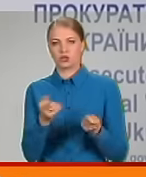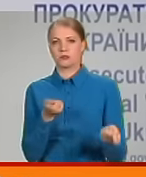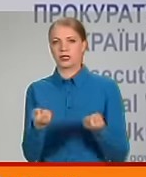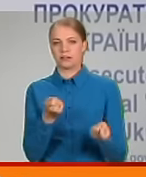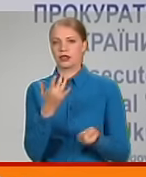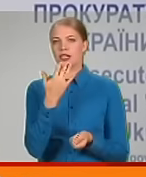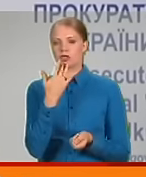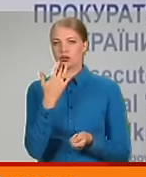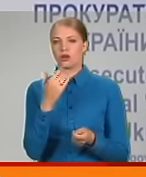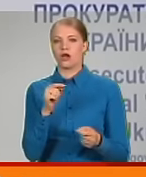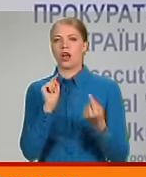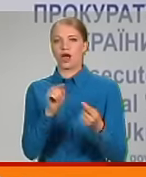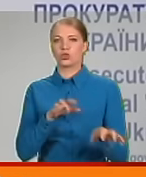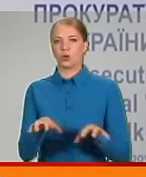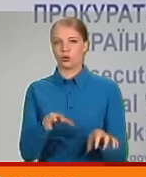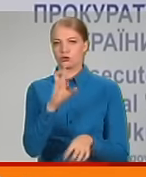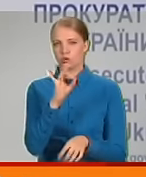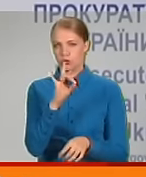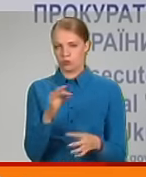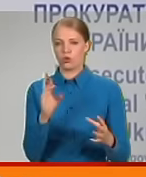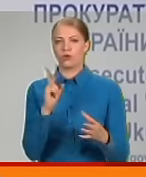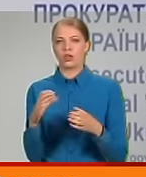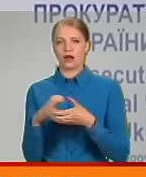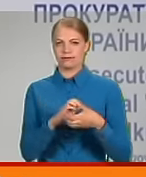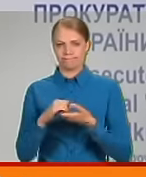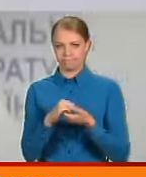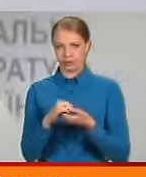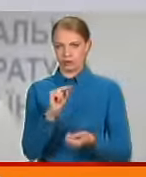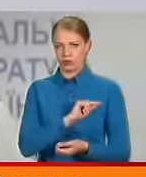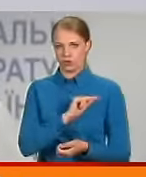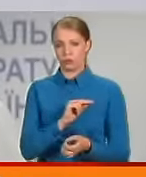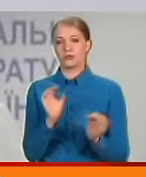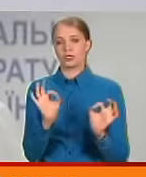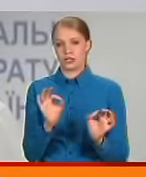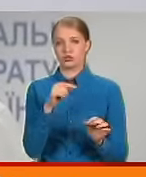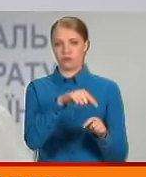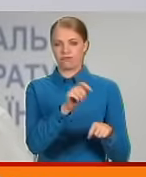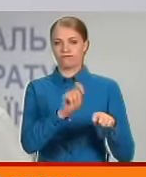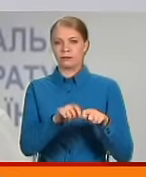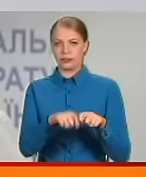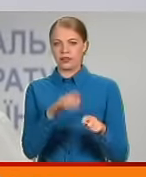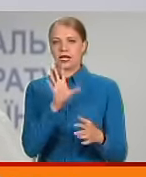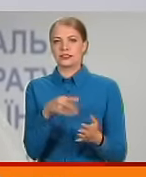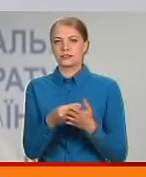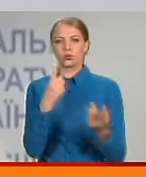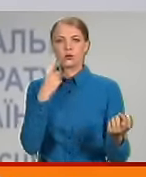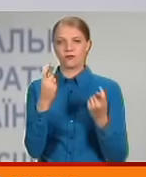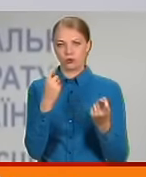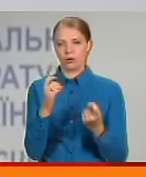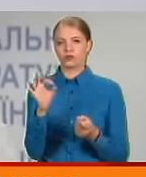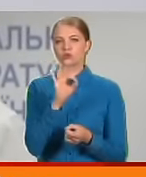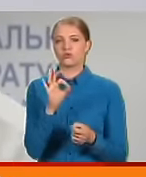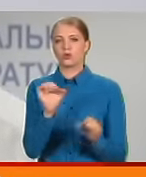керівництвом Національного антикорупційного бюро як союзницьку роботу. Дійсно, НАБУ перевіряє свою інформацію